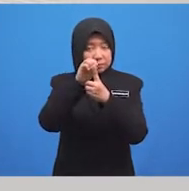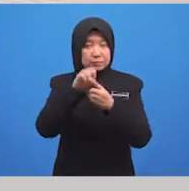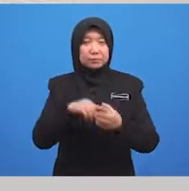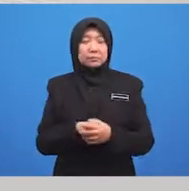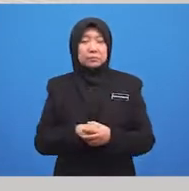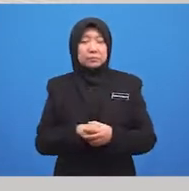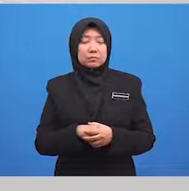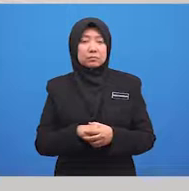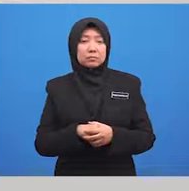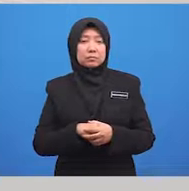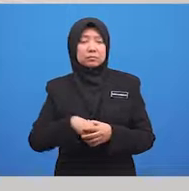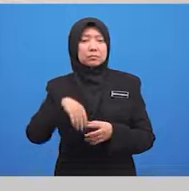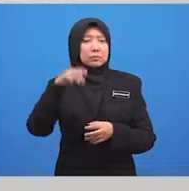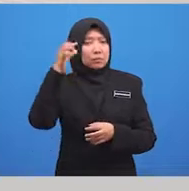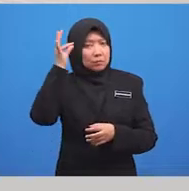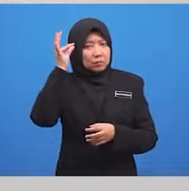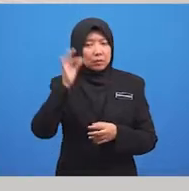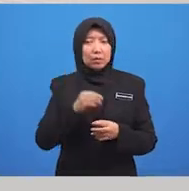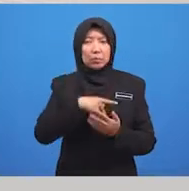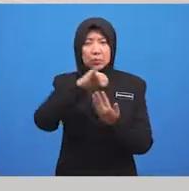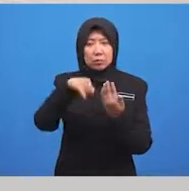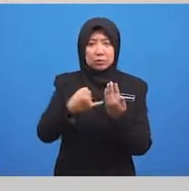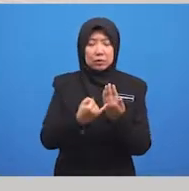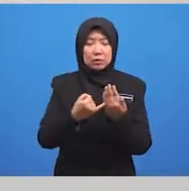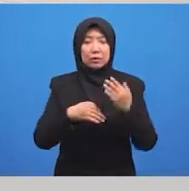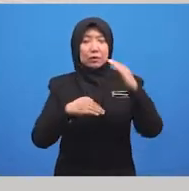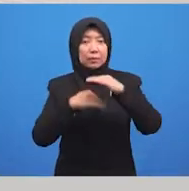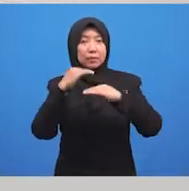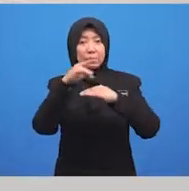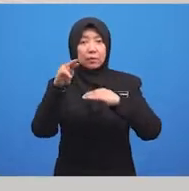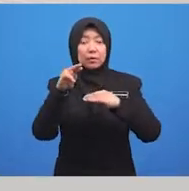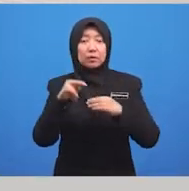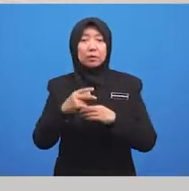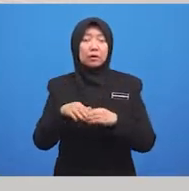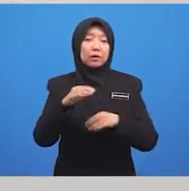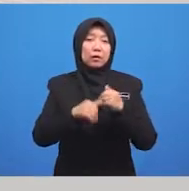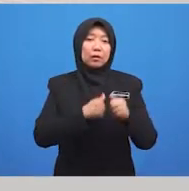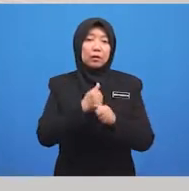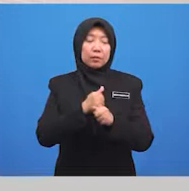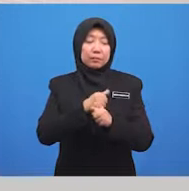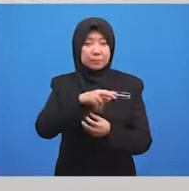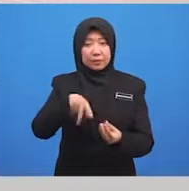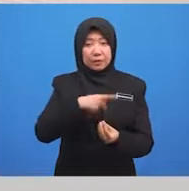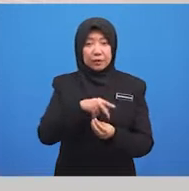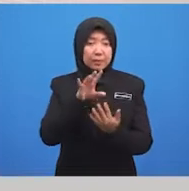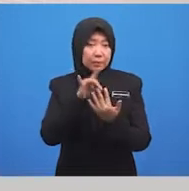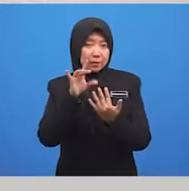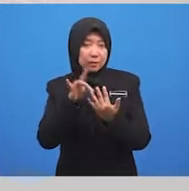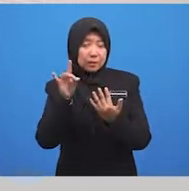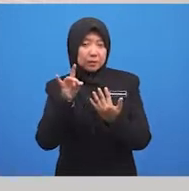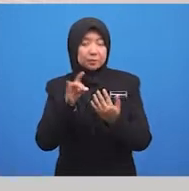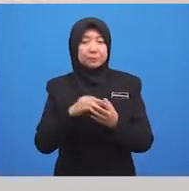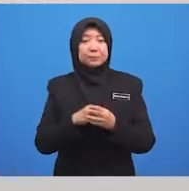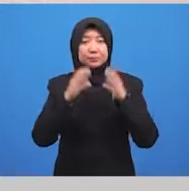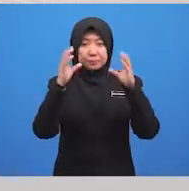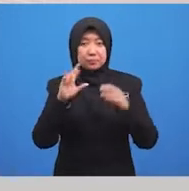dan menjangkakan kesan projek pembangunan ke atas alam sekitar, meneliti dan memilih alternatif